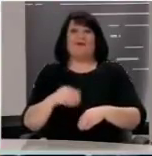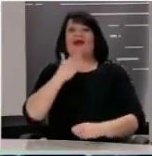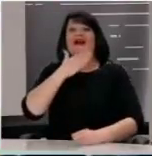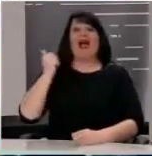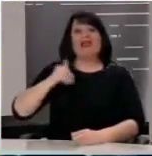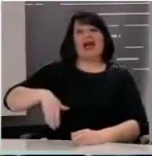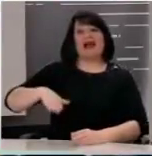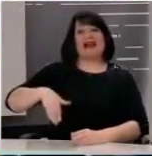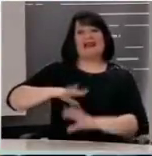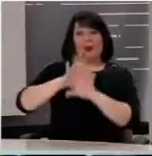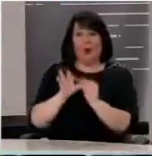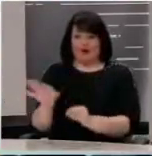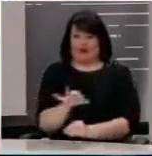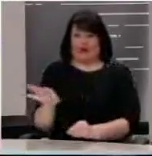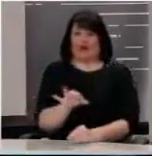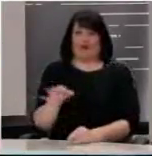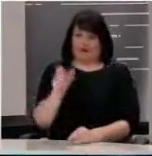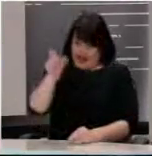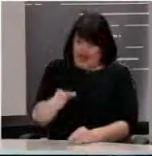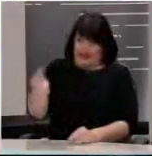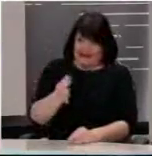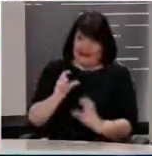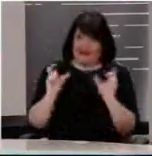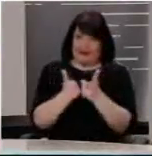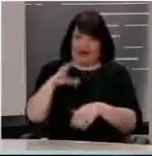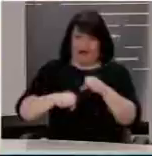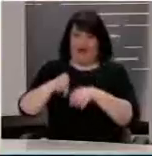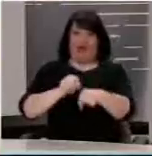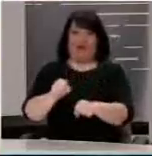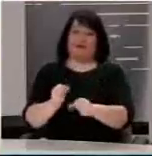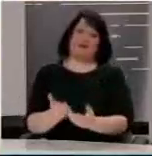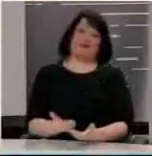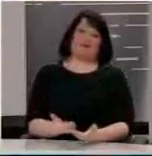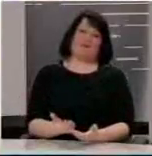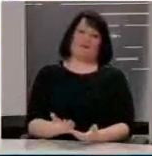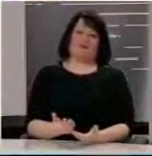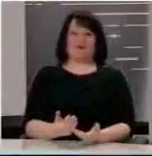Χανίων και ολόκληρη η Κρήτη. Και μιλάτε εσείς για οικογενειοκρατία.